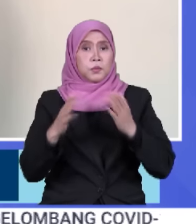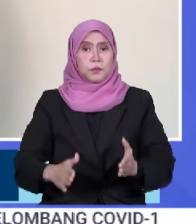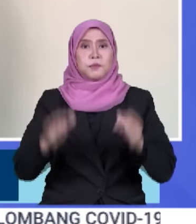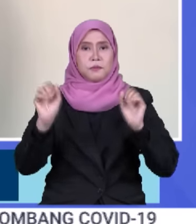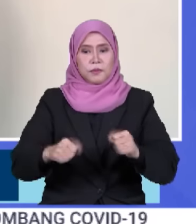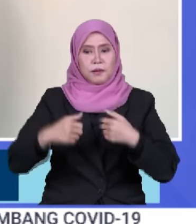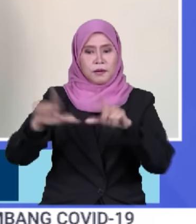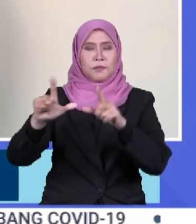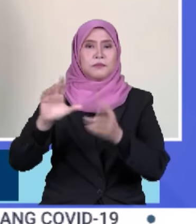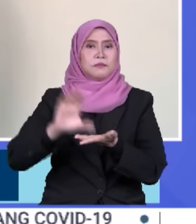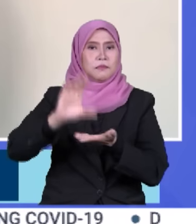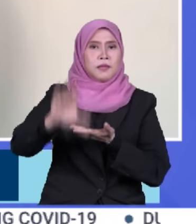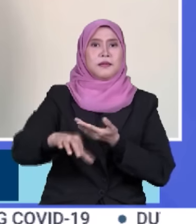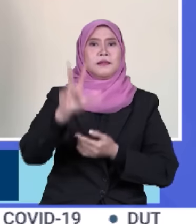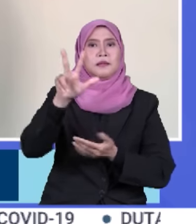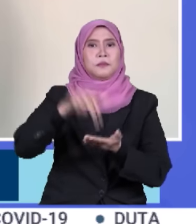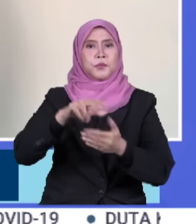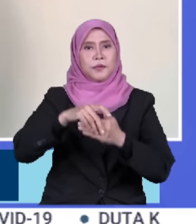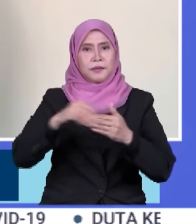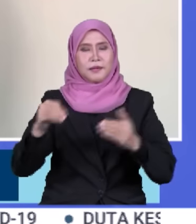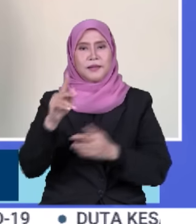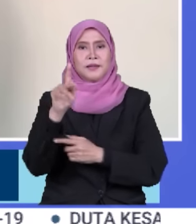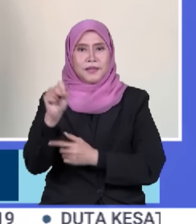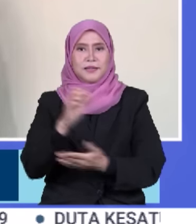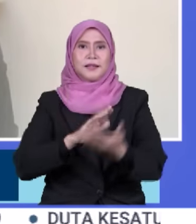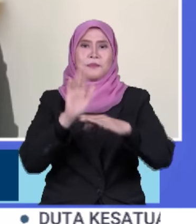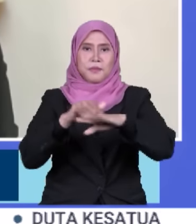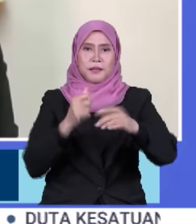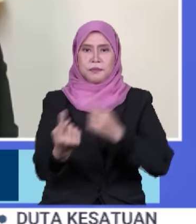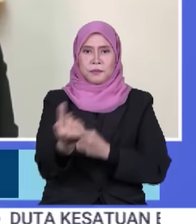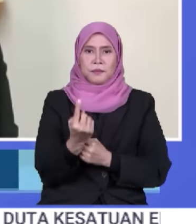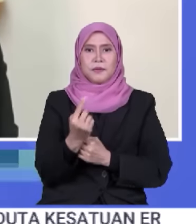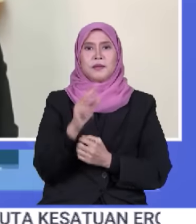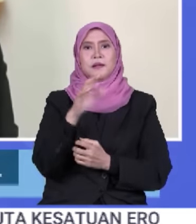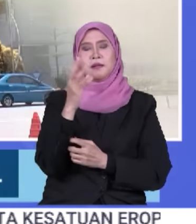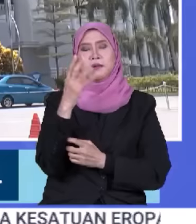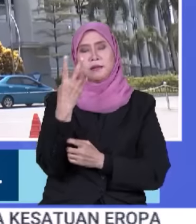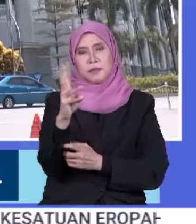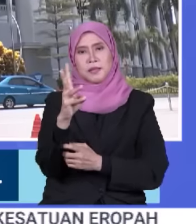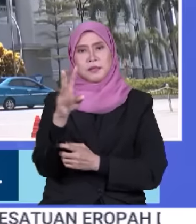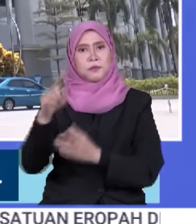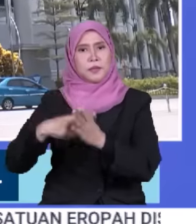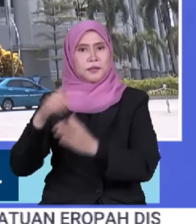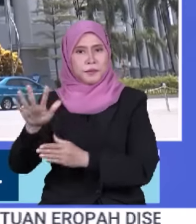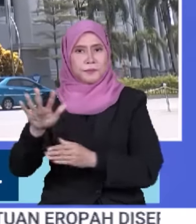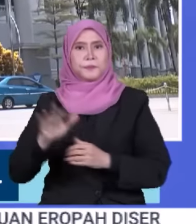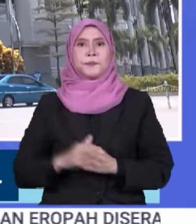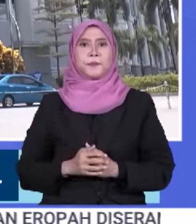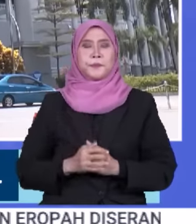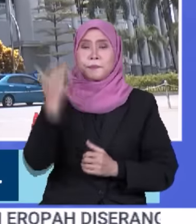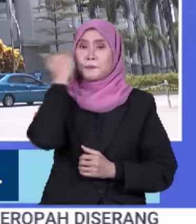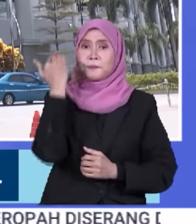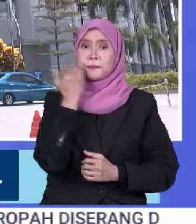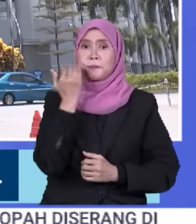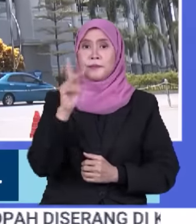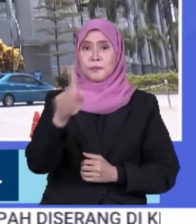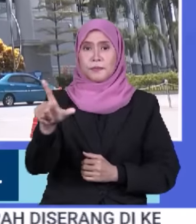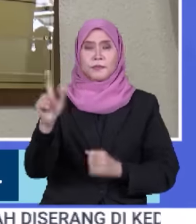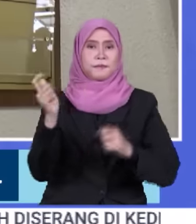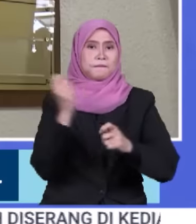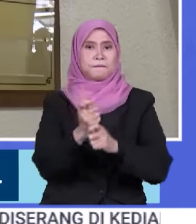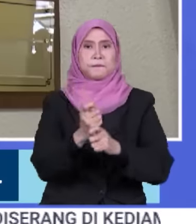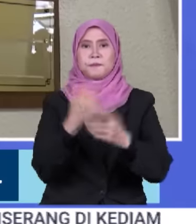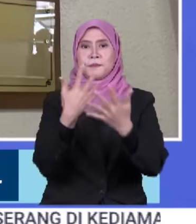ikat jamin RM3,000 dan kes disebut semula pada 16 Mei. Mahkamah Tinggi Kuala Lumpur mengekalkan